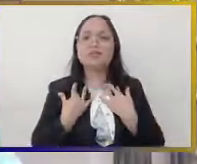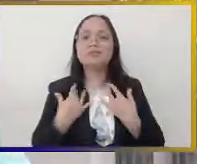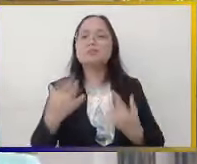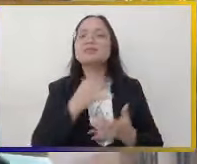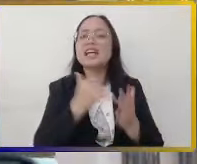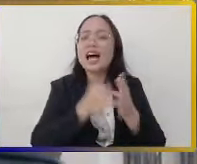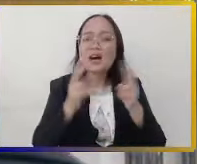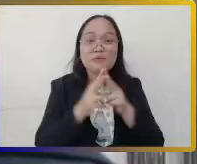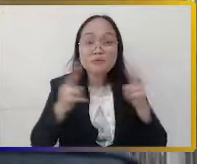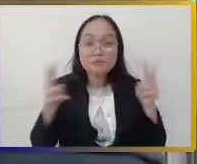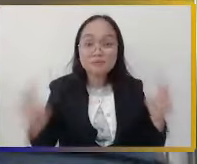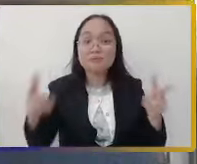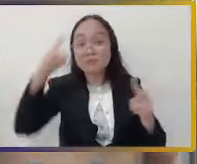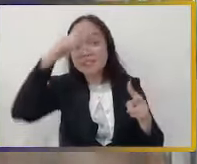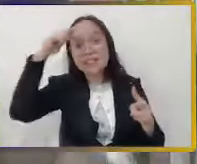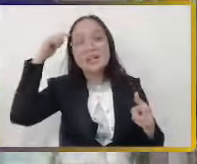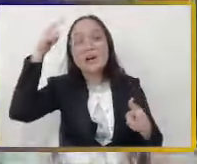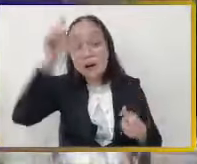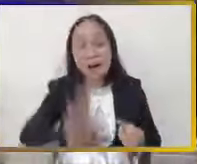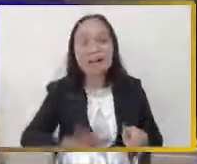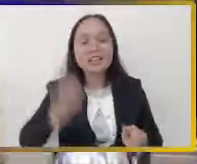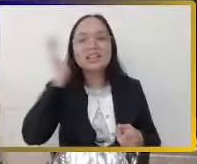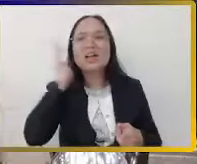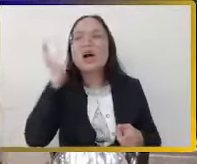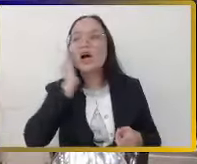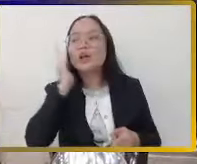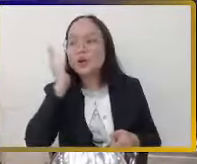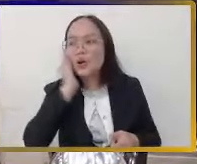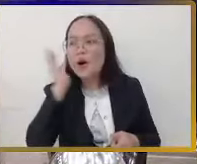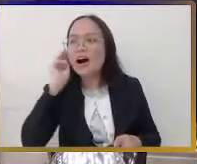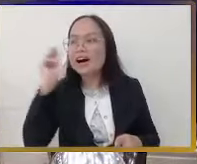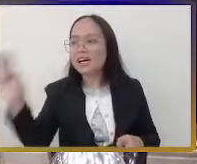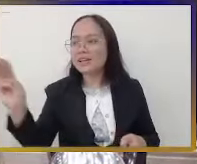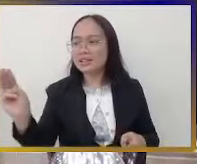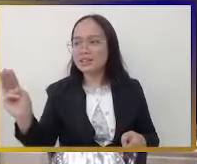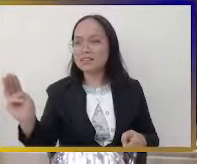It is because God knew him.